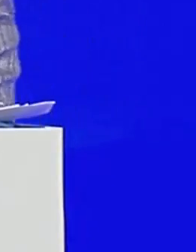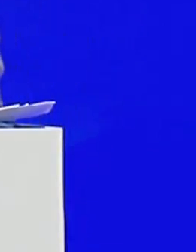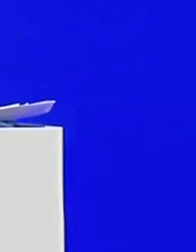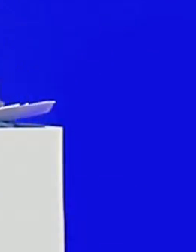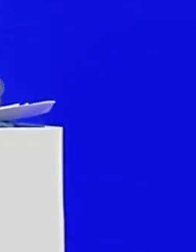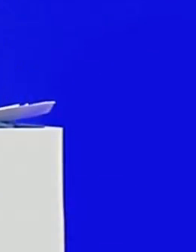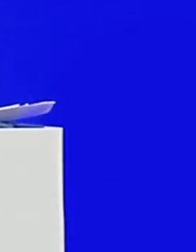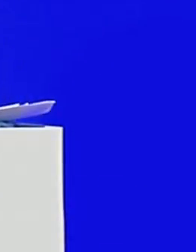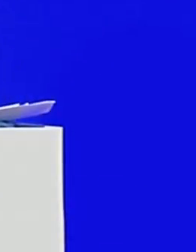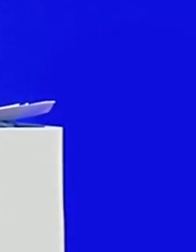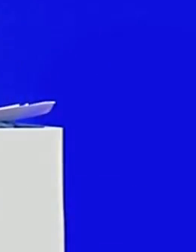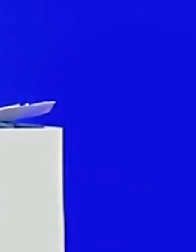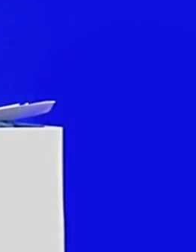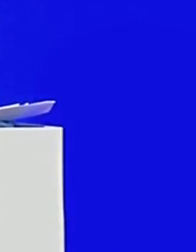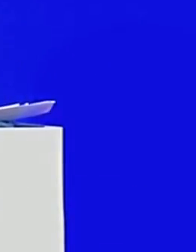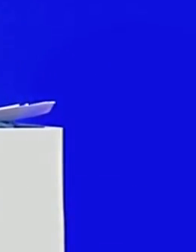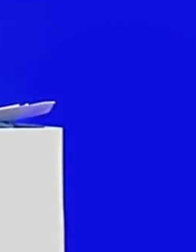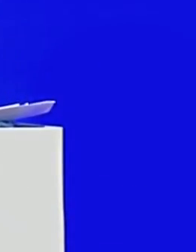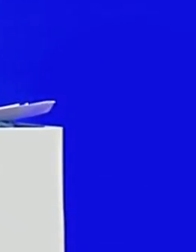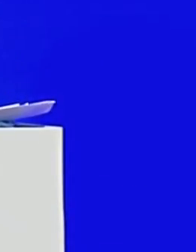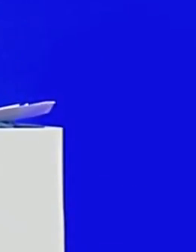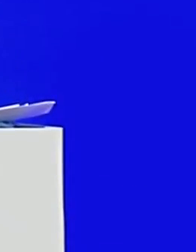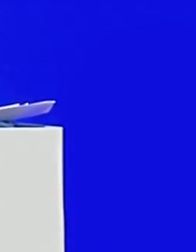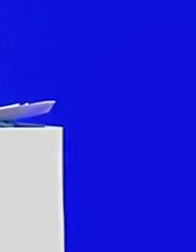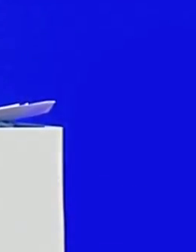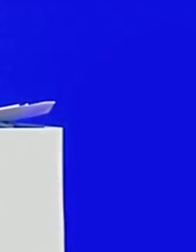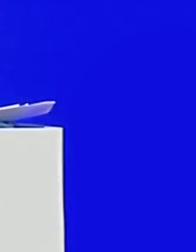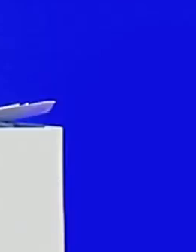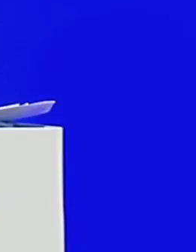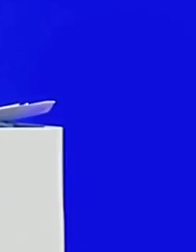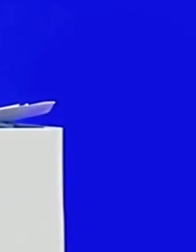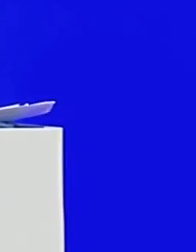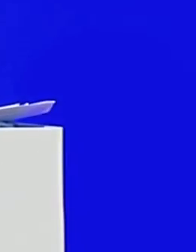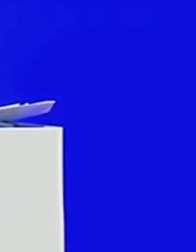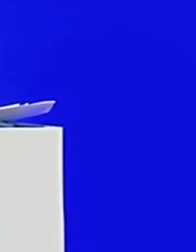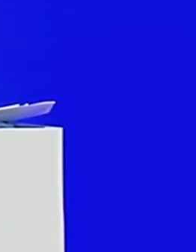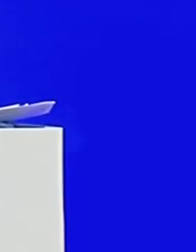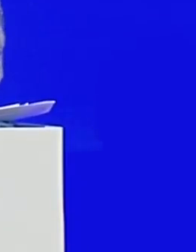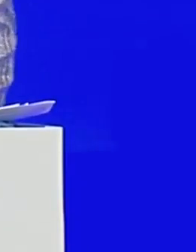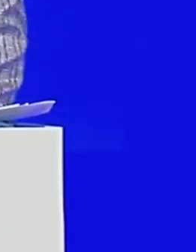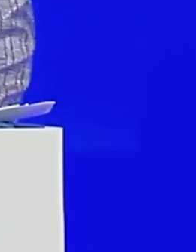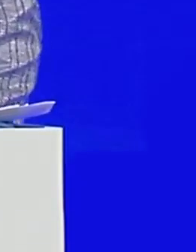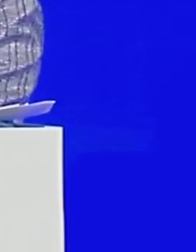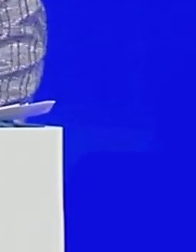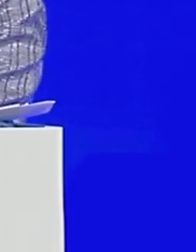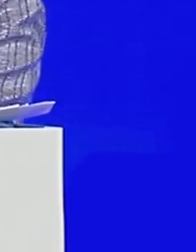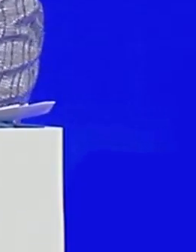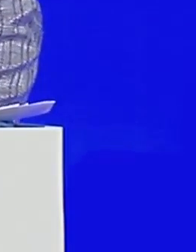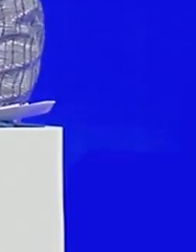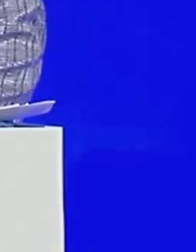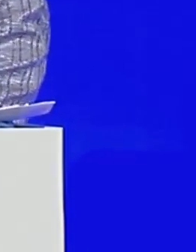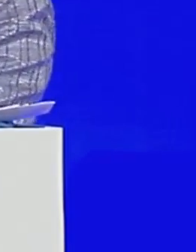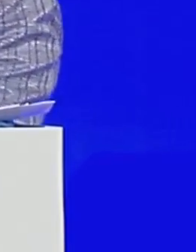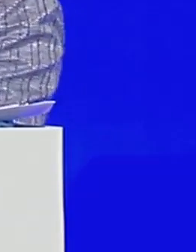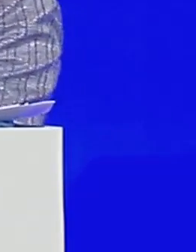ثم توجيه ولا بروتوكول معناها بالنسبة للصحة عام، اللي هو إذا كان ما نلقاوش بالنسبة للمهنة أو